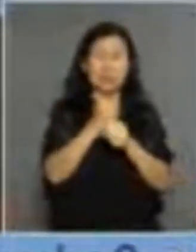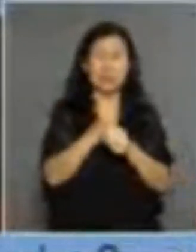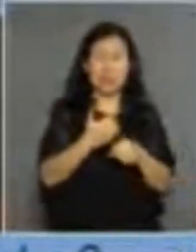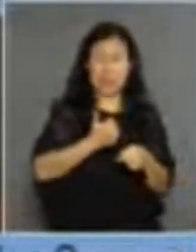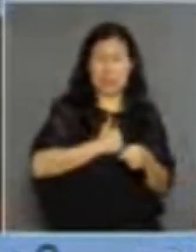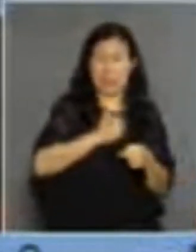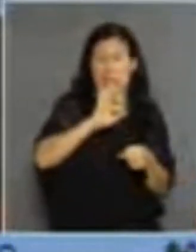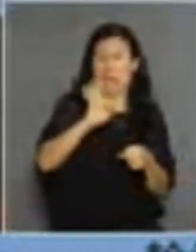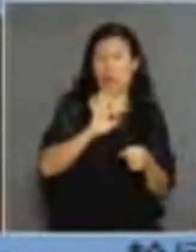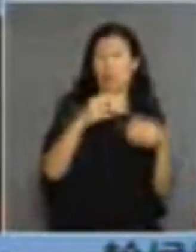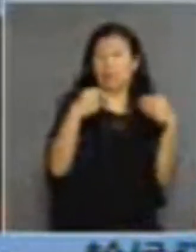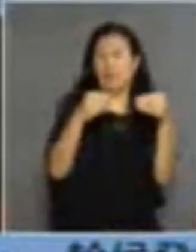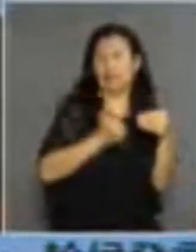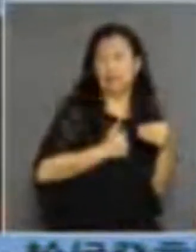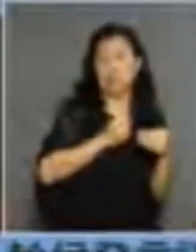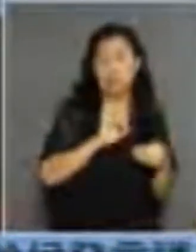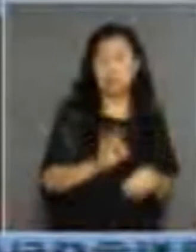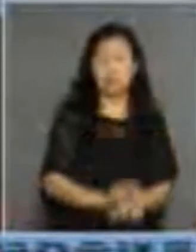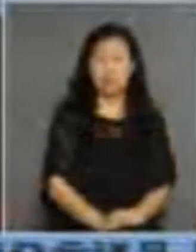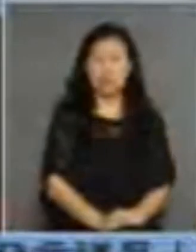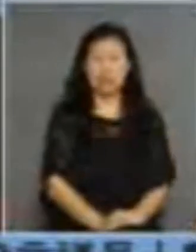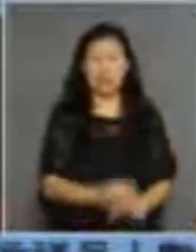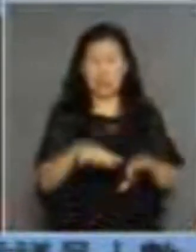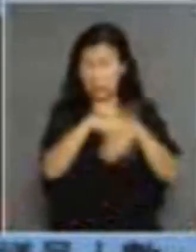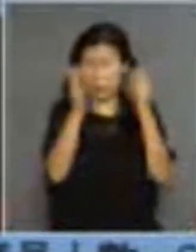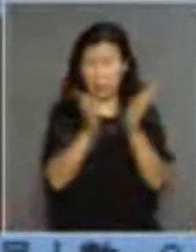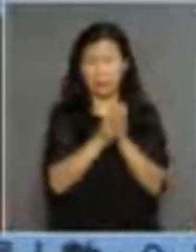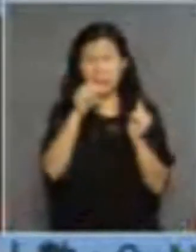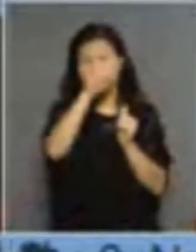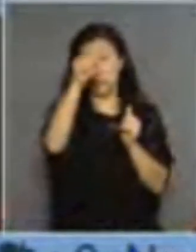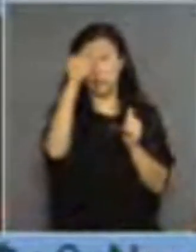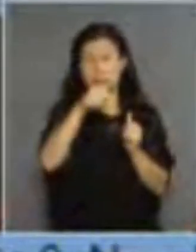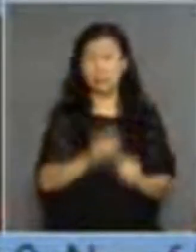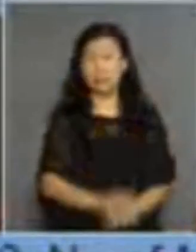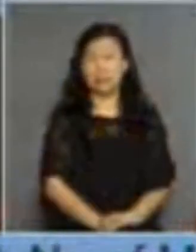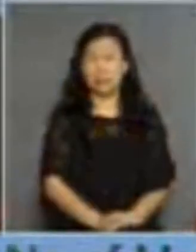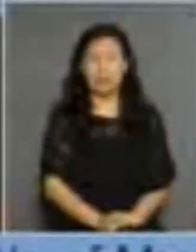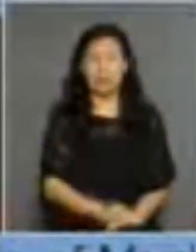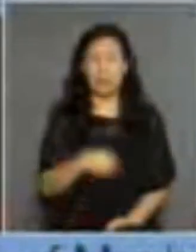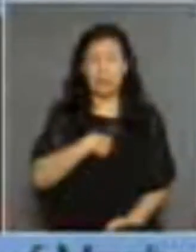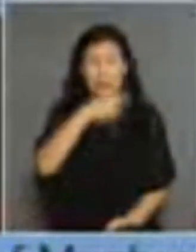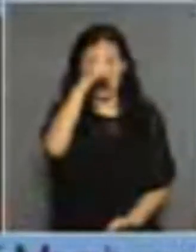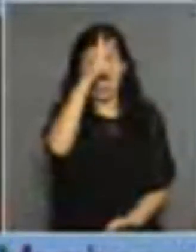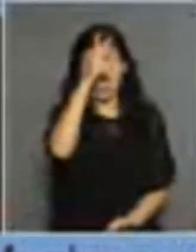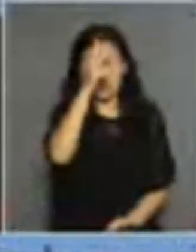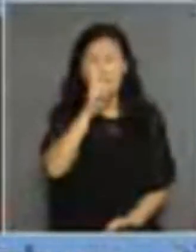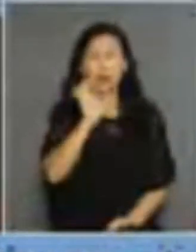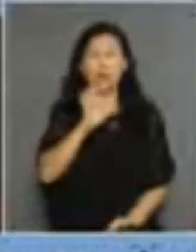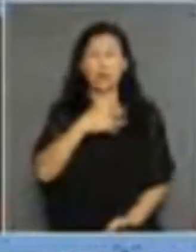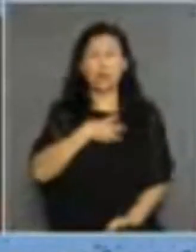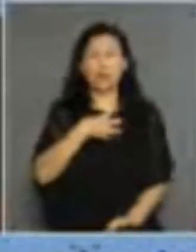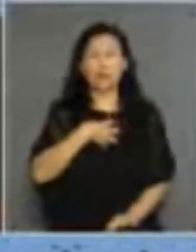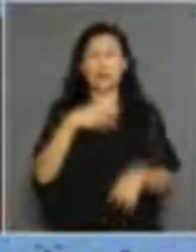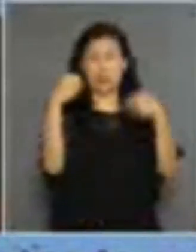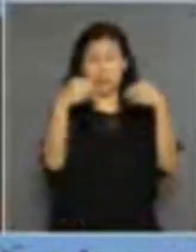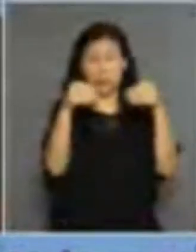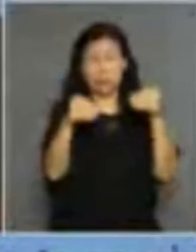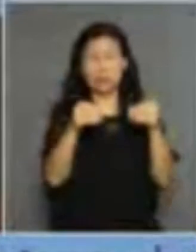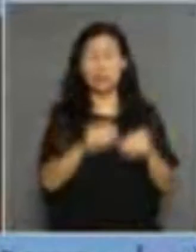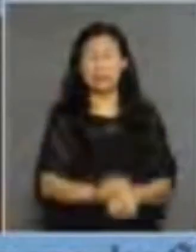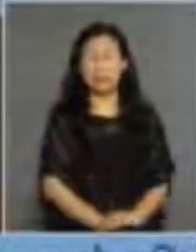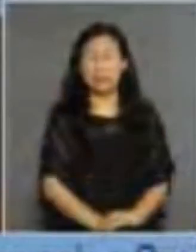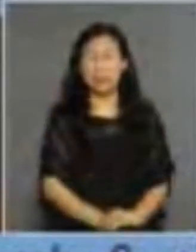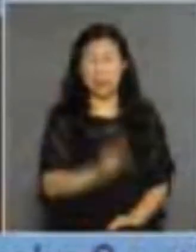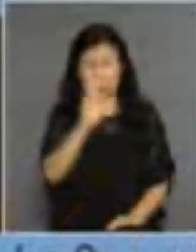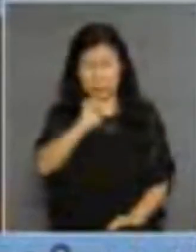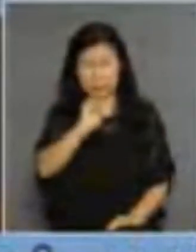搞啊？你根本成個問題就係我哋嘅政府唔覺得教育係令